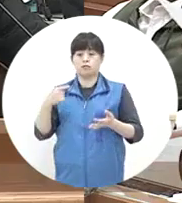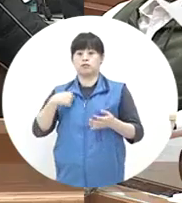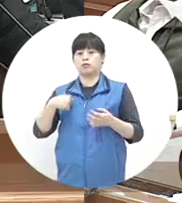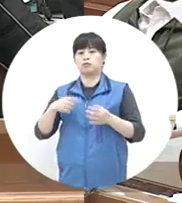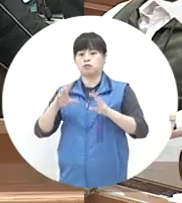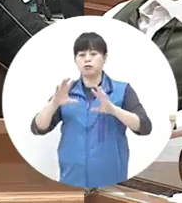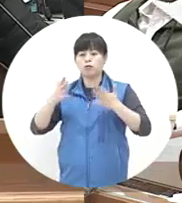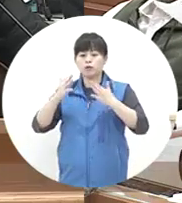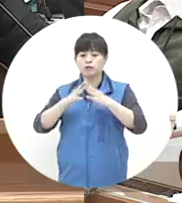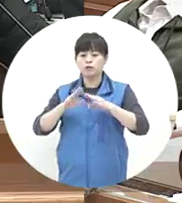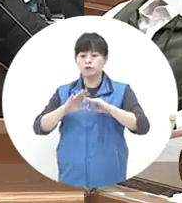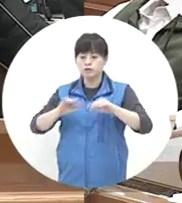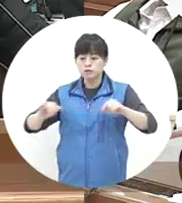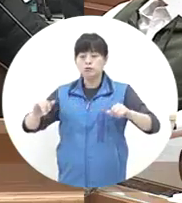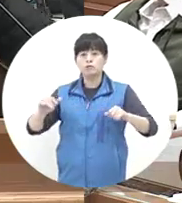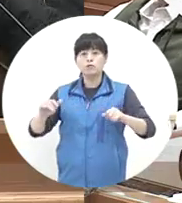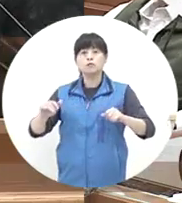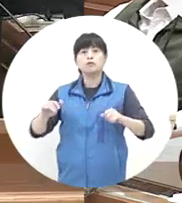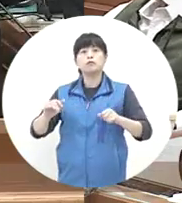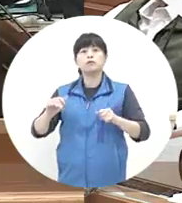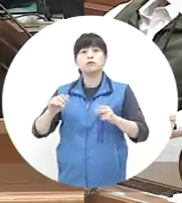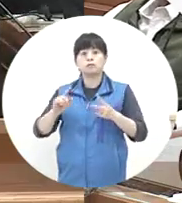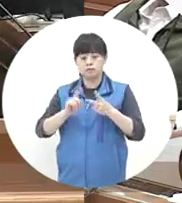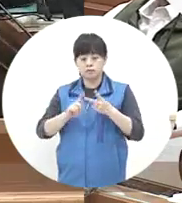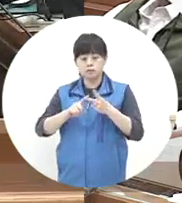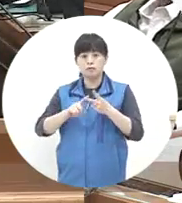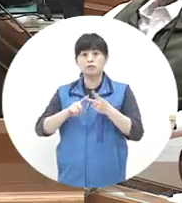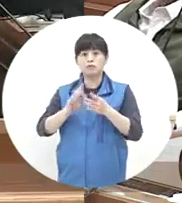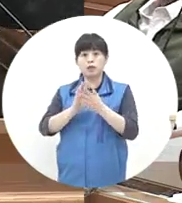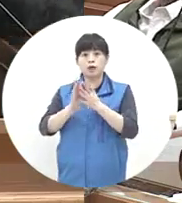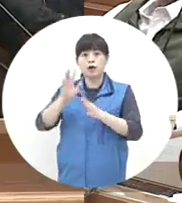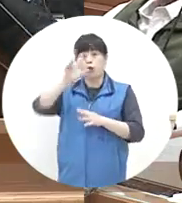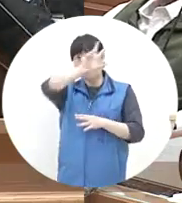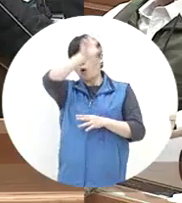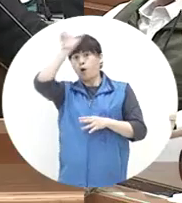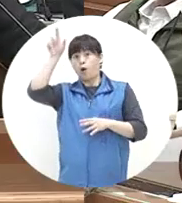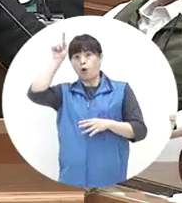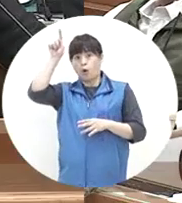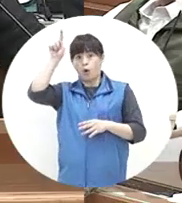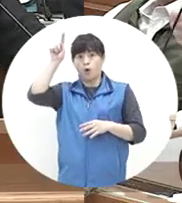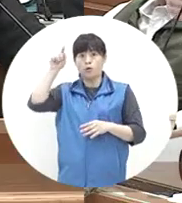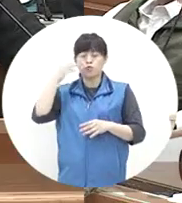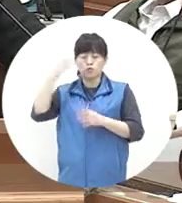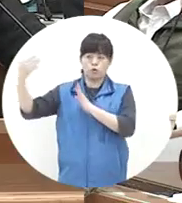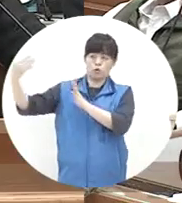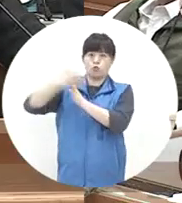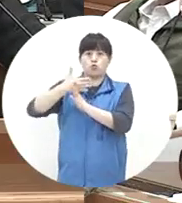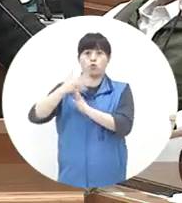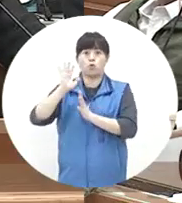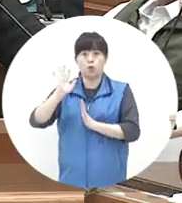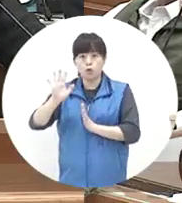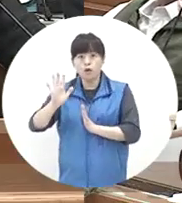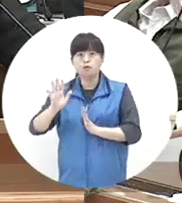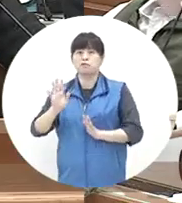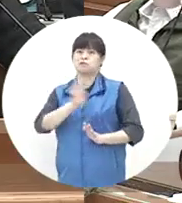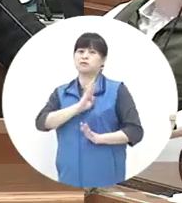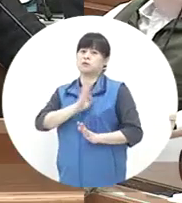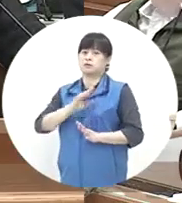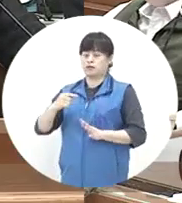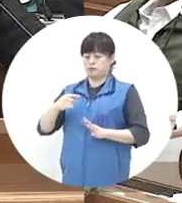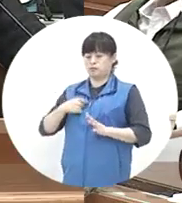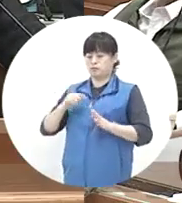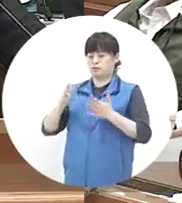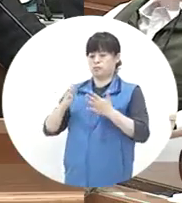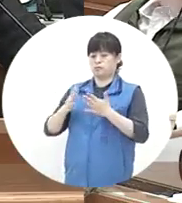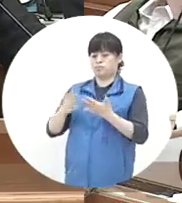领土，或是航这个领空，如果有侵犯，当然我们的国家 他还没有